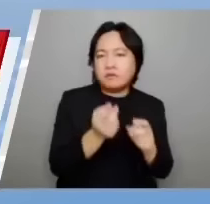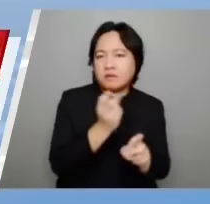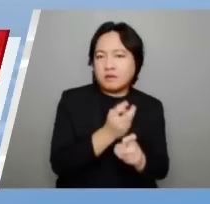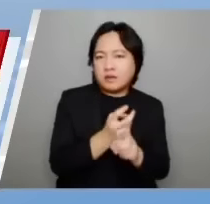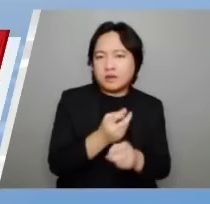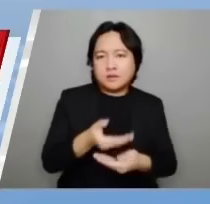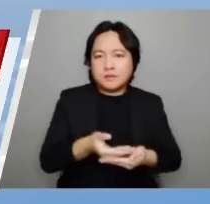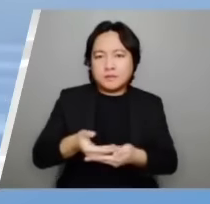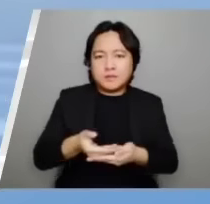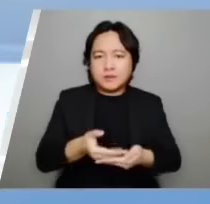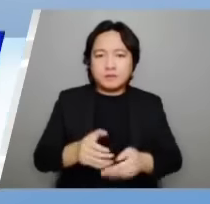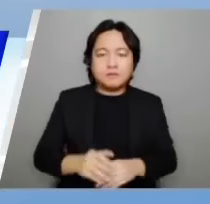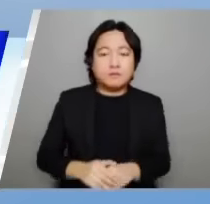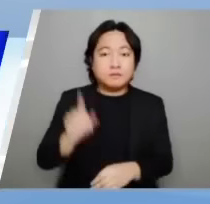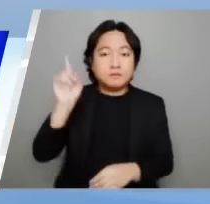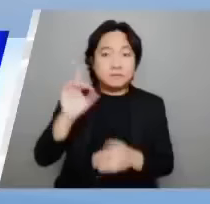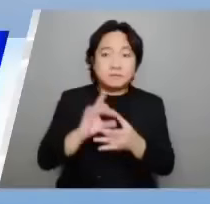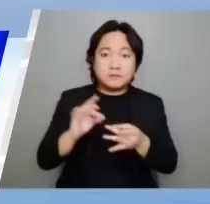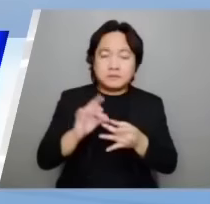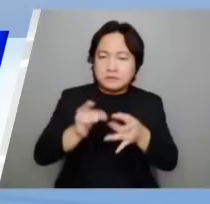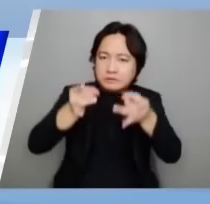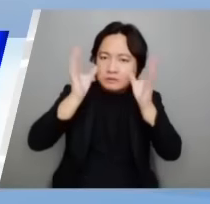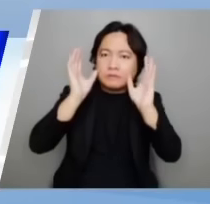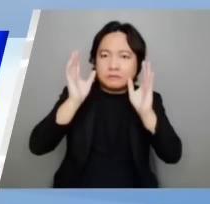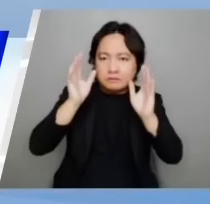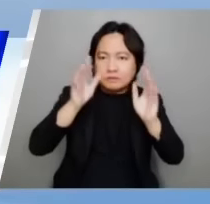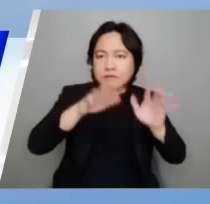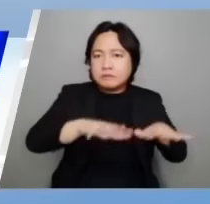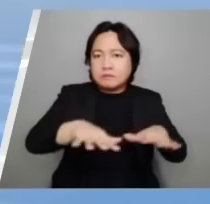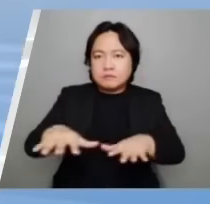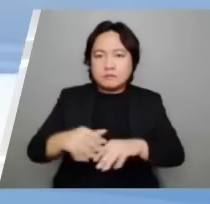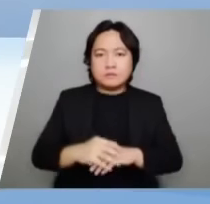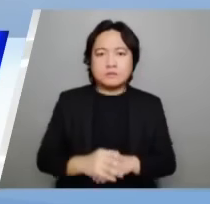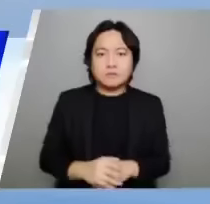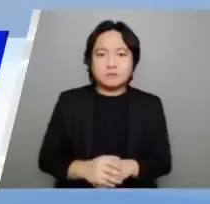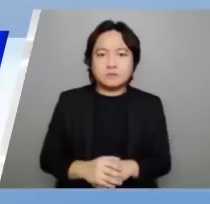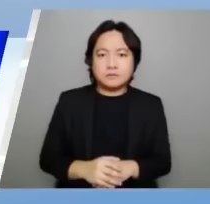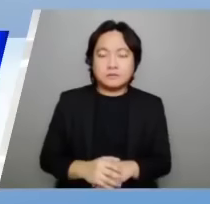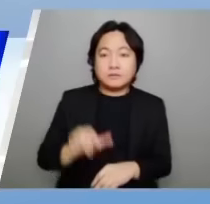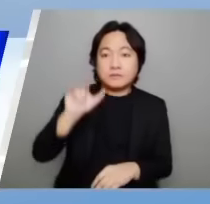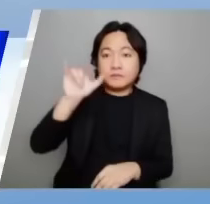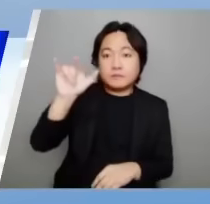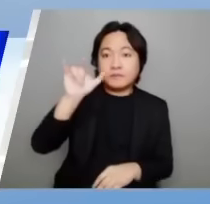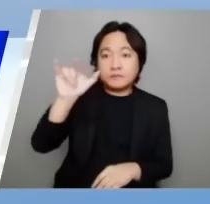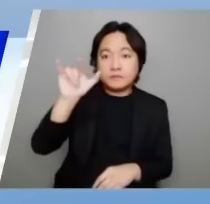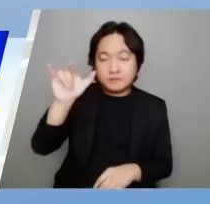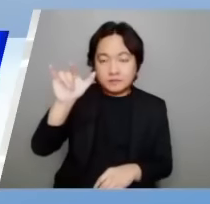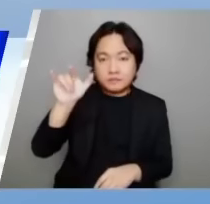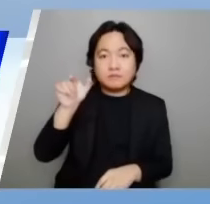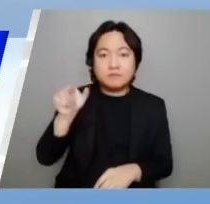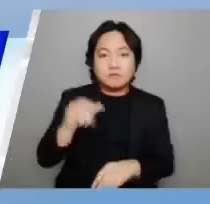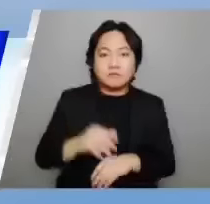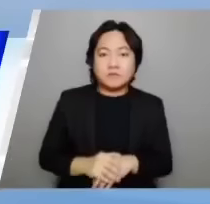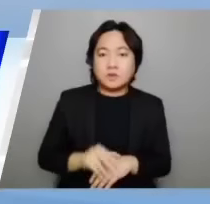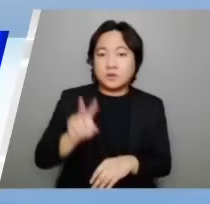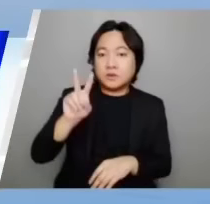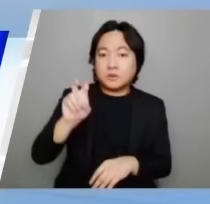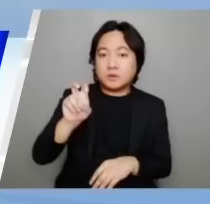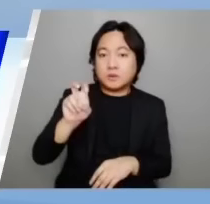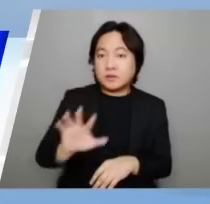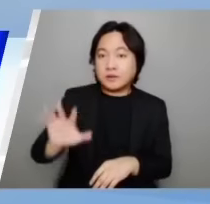yung makadelikadong na area. Sa Manila North Port Terminal, nasa 200 paserong stranded ang tinatsaga ang pagtulog sa